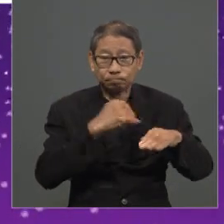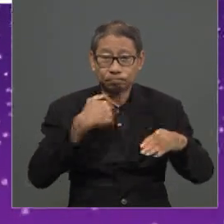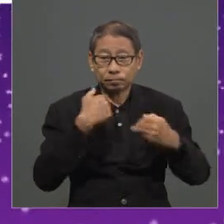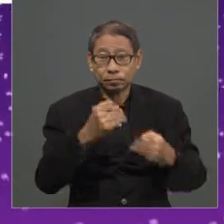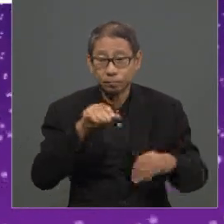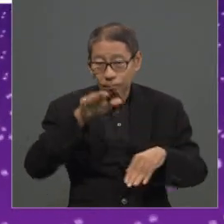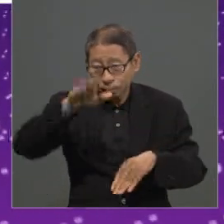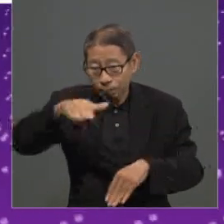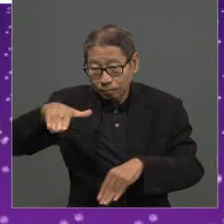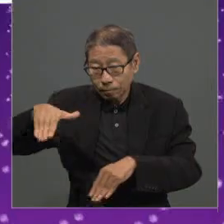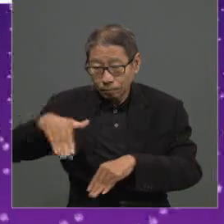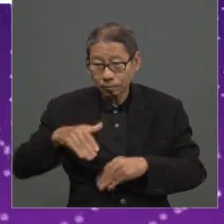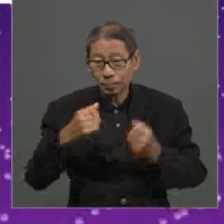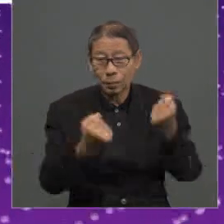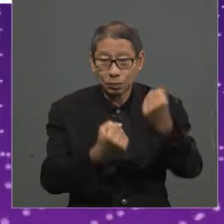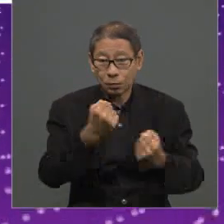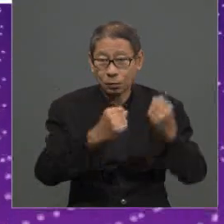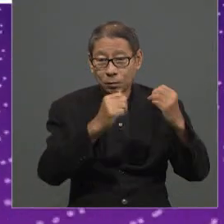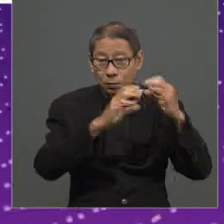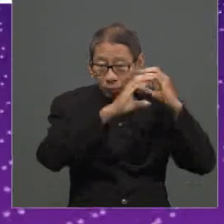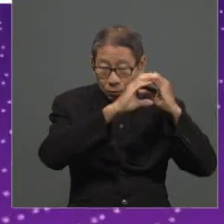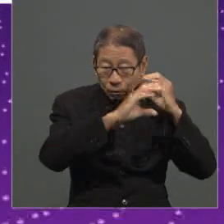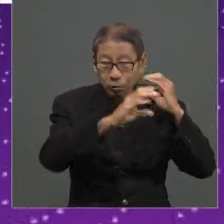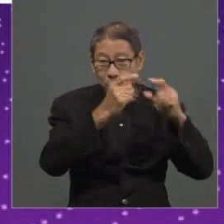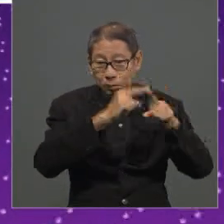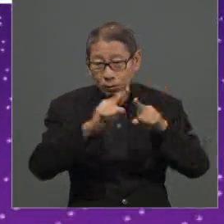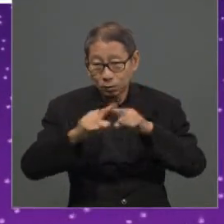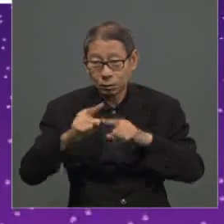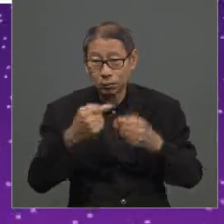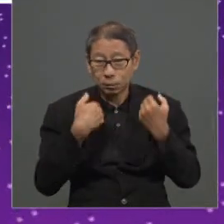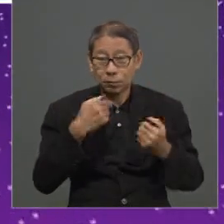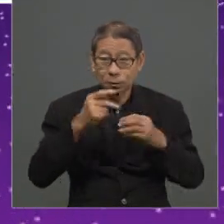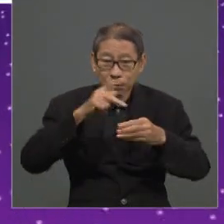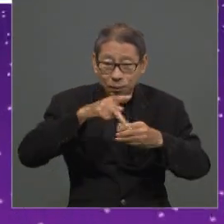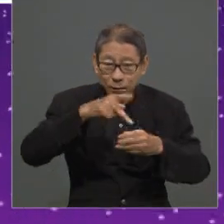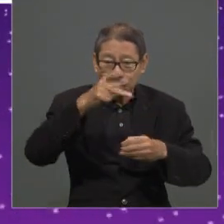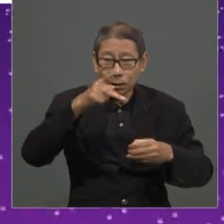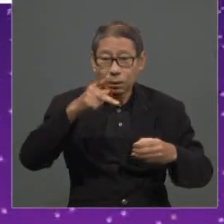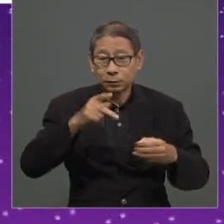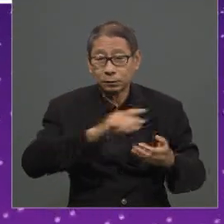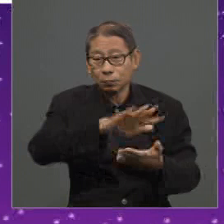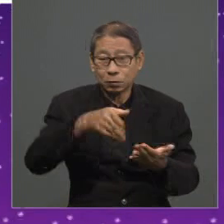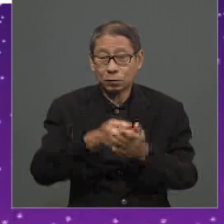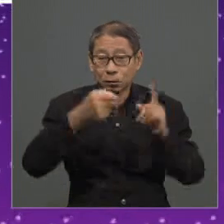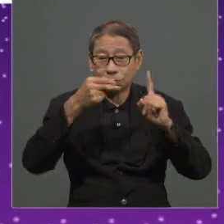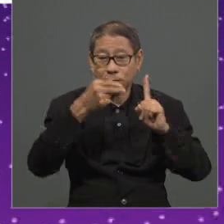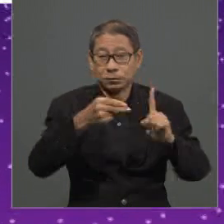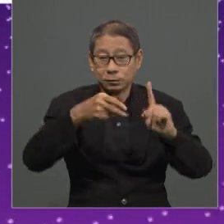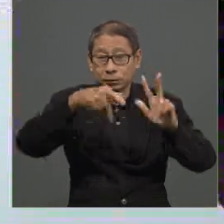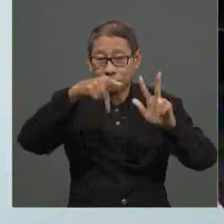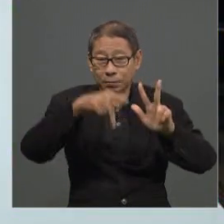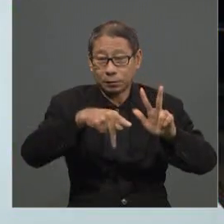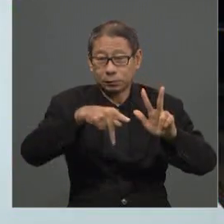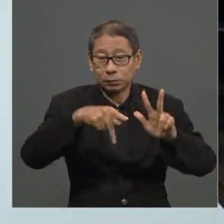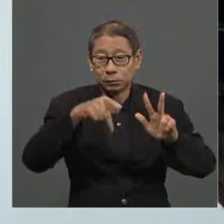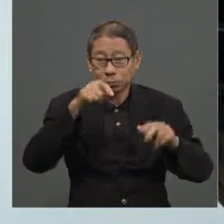ดยสารทั้งหลายเนี่ยนะฮะที่ทั้งประจำทางและไม่ประจำทางแล้วติดตั้งก๊าซแบบเดียวกันเนี่ยทั้งหมด 13,400 กว่าคัน